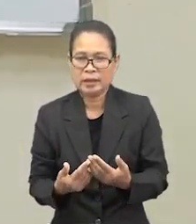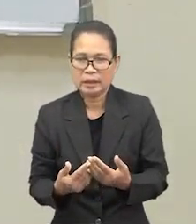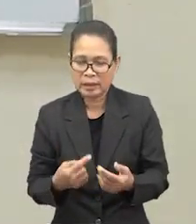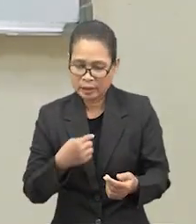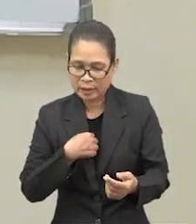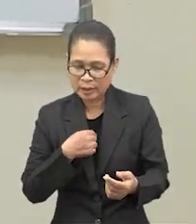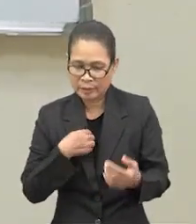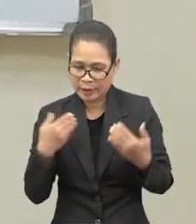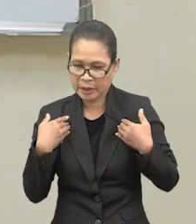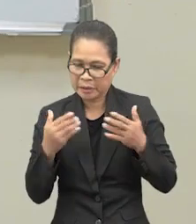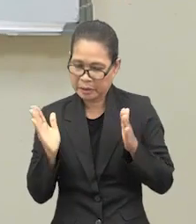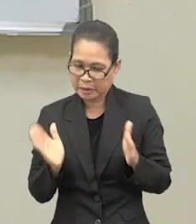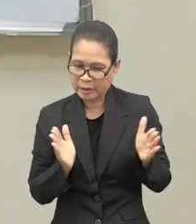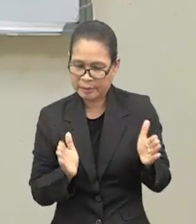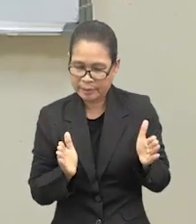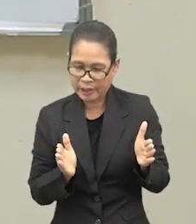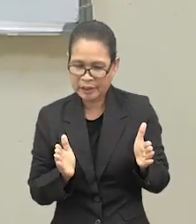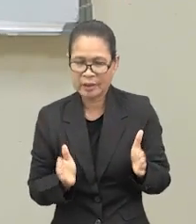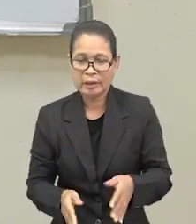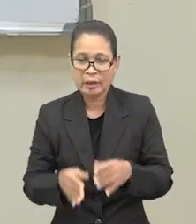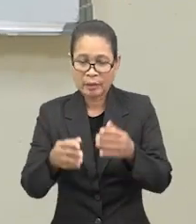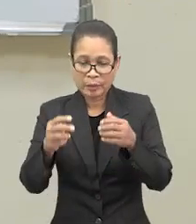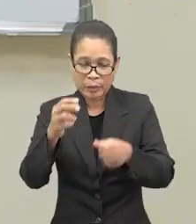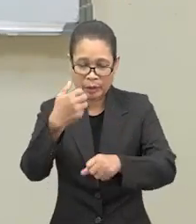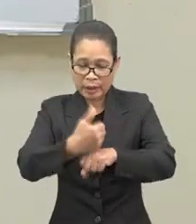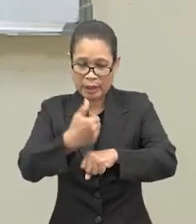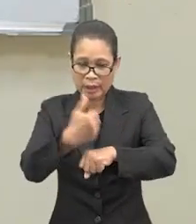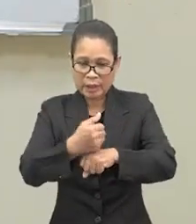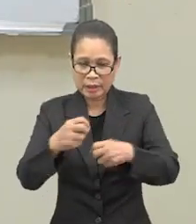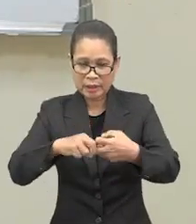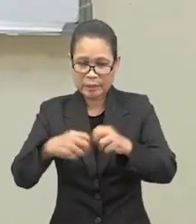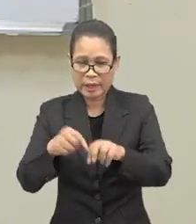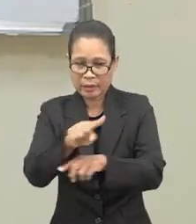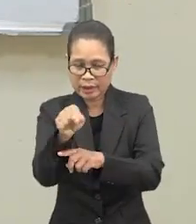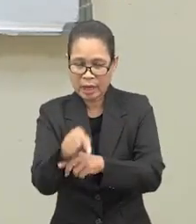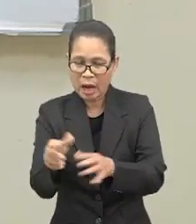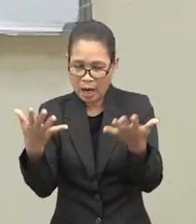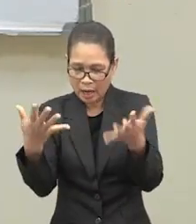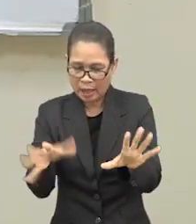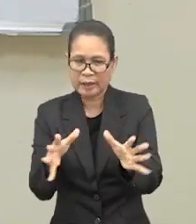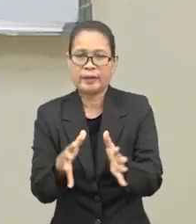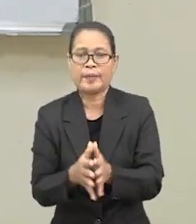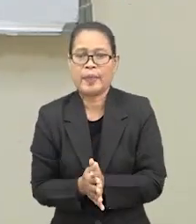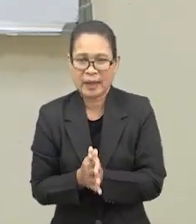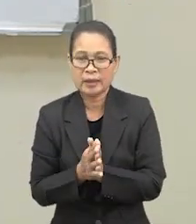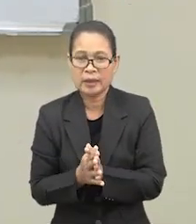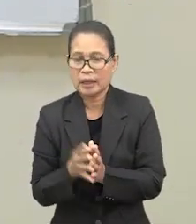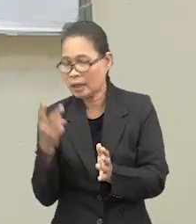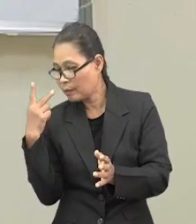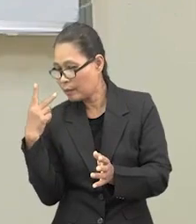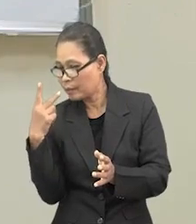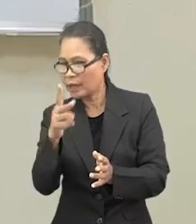triêm. Ta thiên chìm nọt. Rồi hái. Chẳng sống tiên chỉ môi nâng nẹ cử.